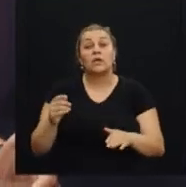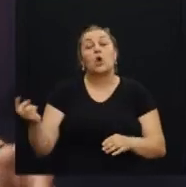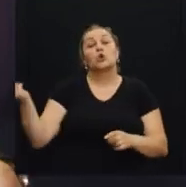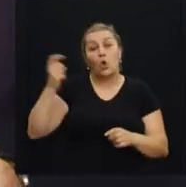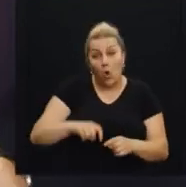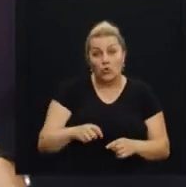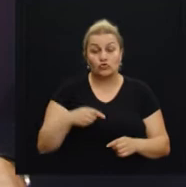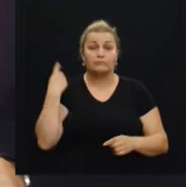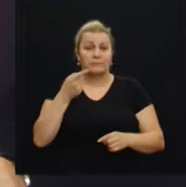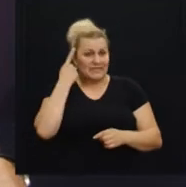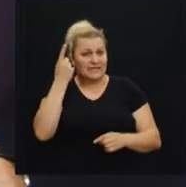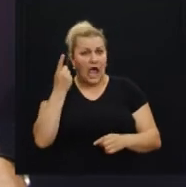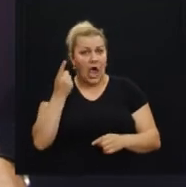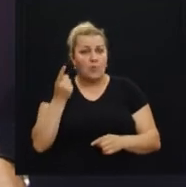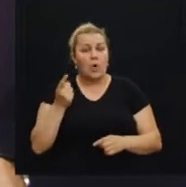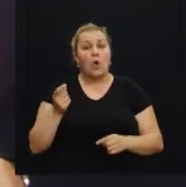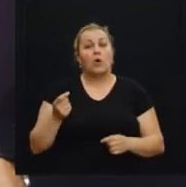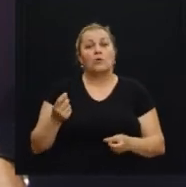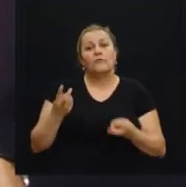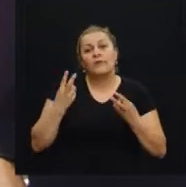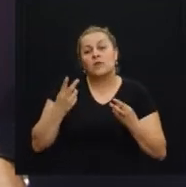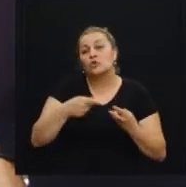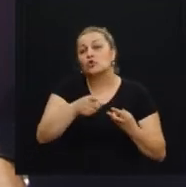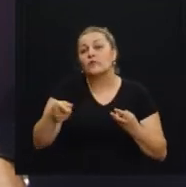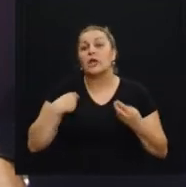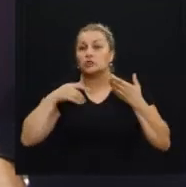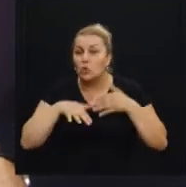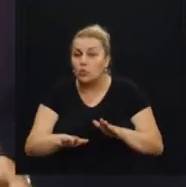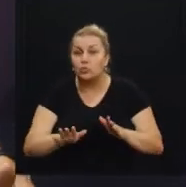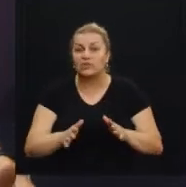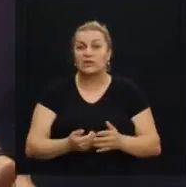jer mi znamo cijeniti naše ljude,